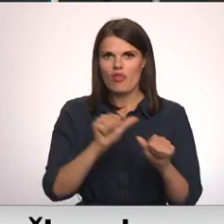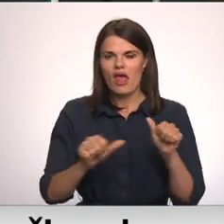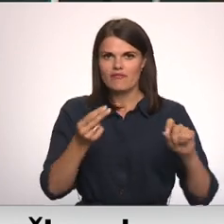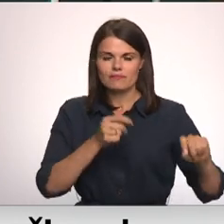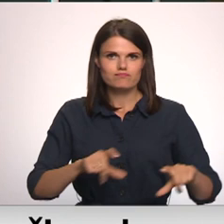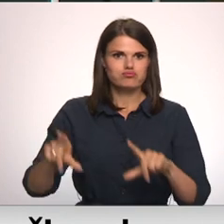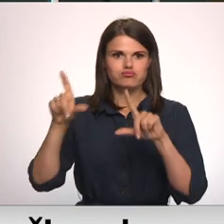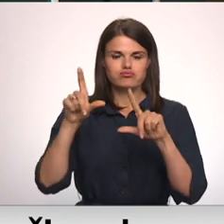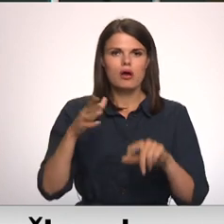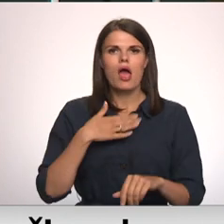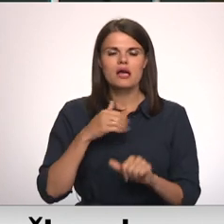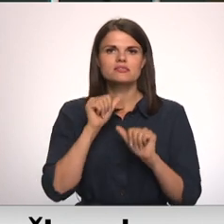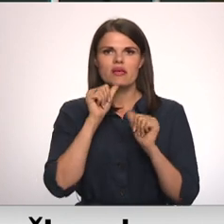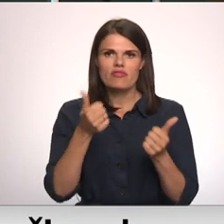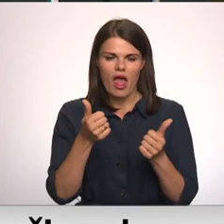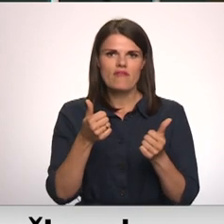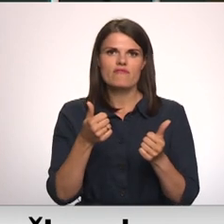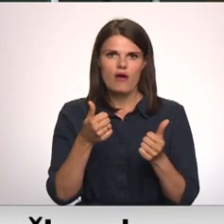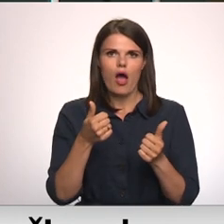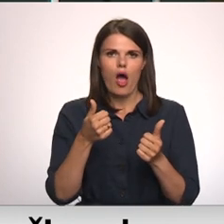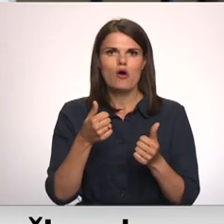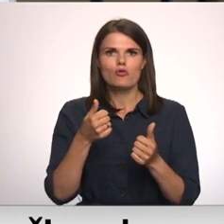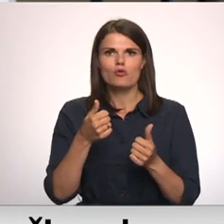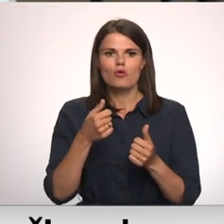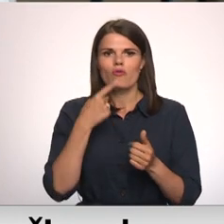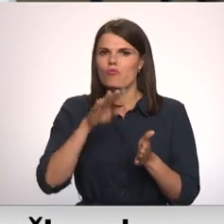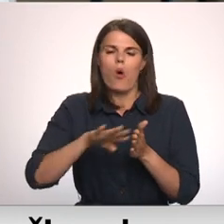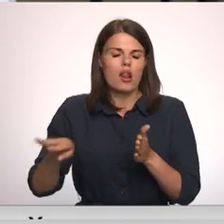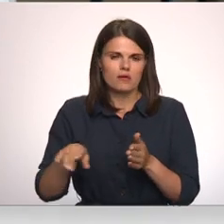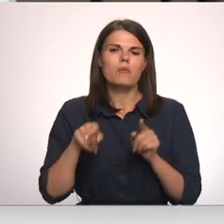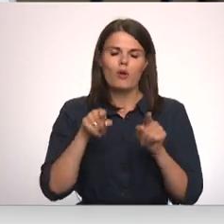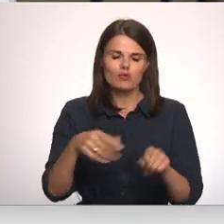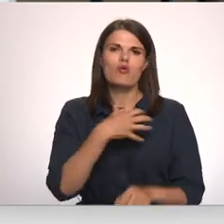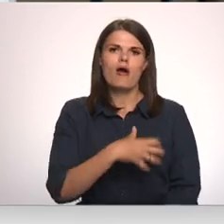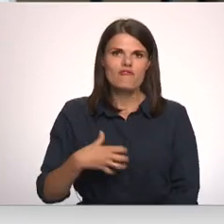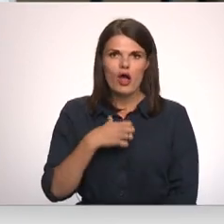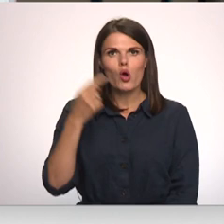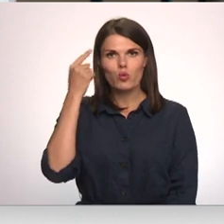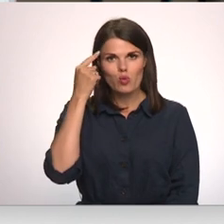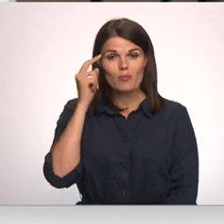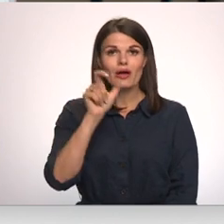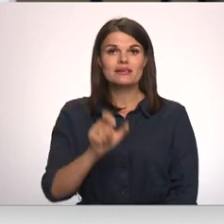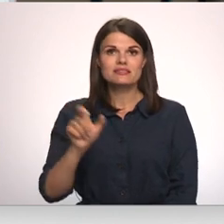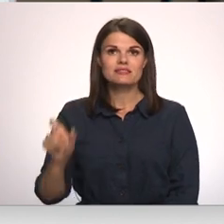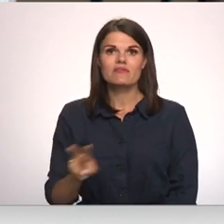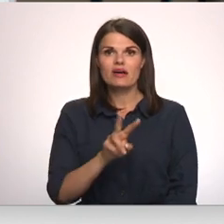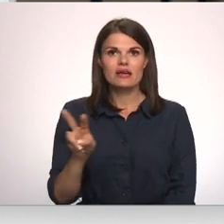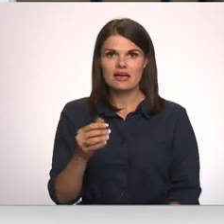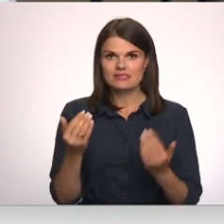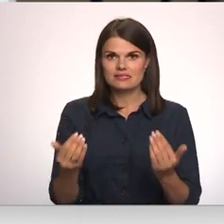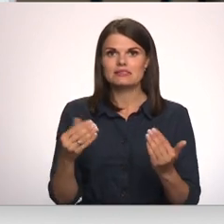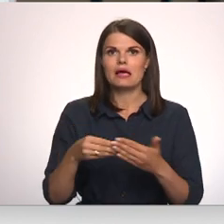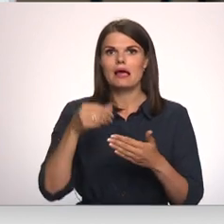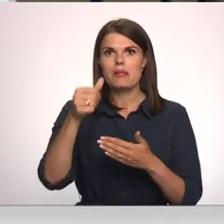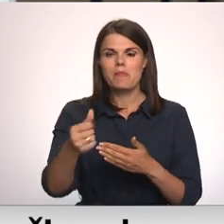Es nevaru noliegt, ka par to ir jādomā. Pasažieri, kas šobrīd maksā par vienu braucienu,